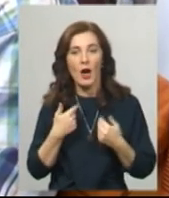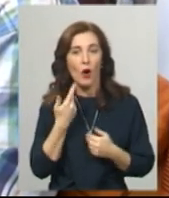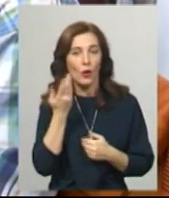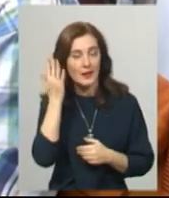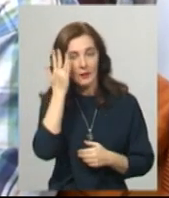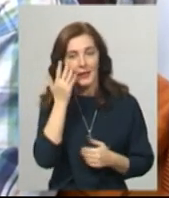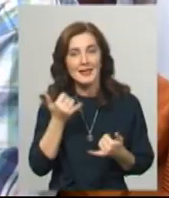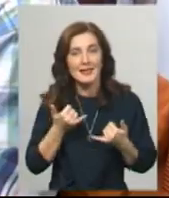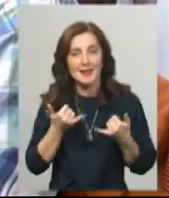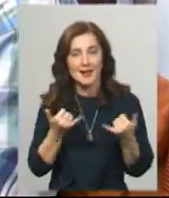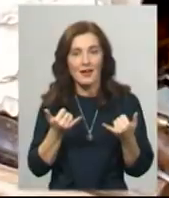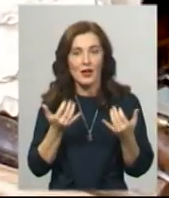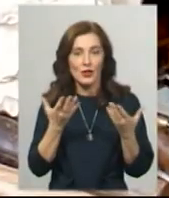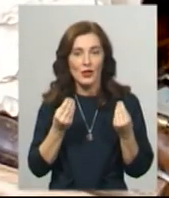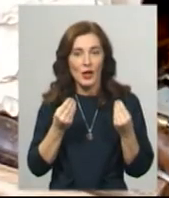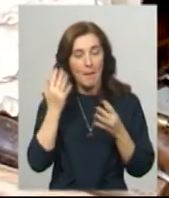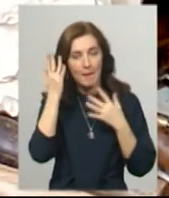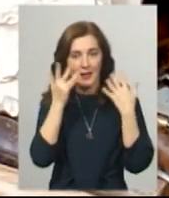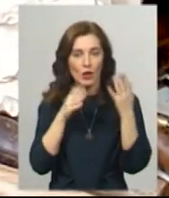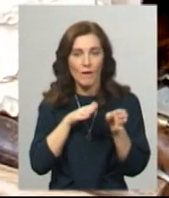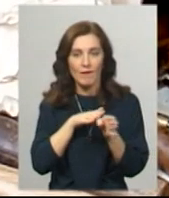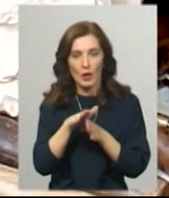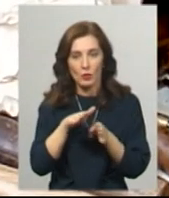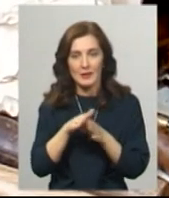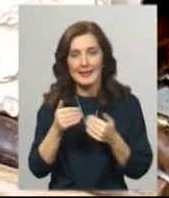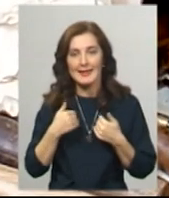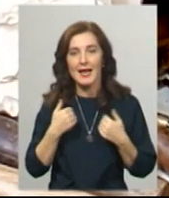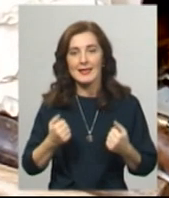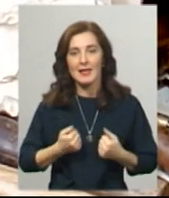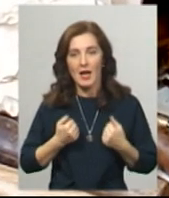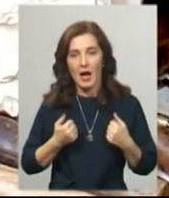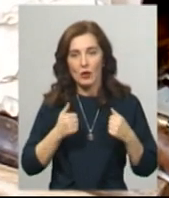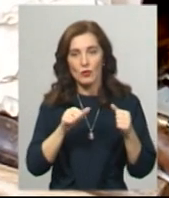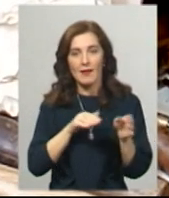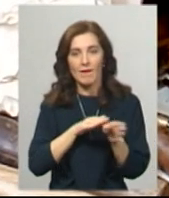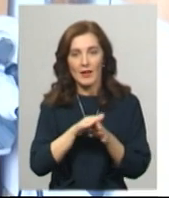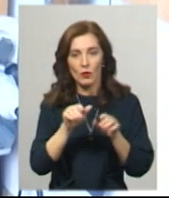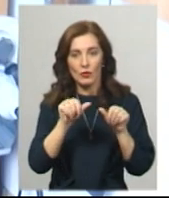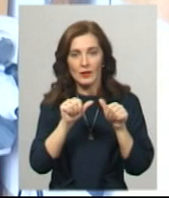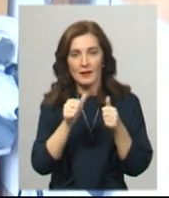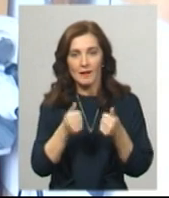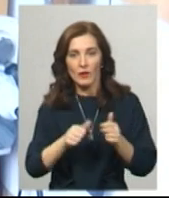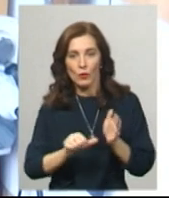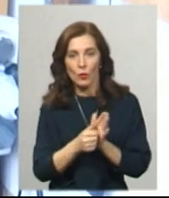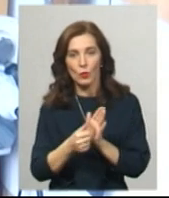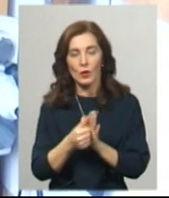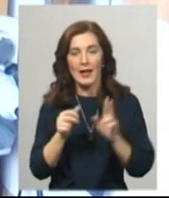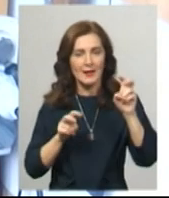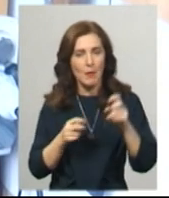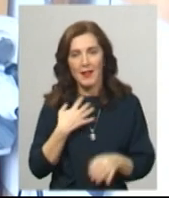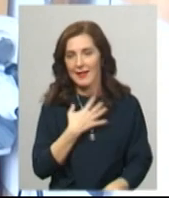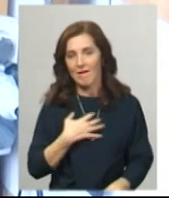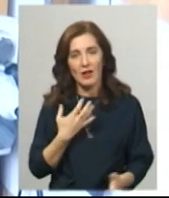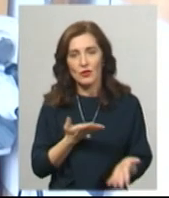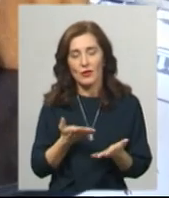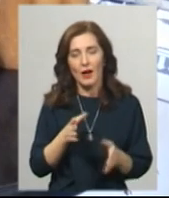намріяв, зараз мрію ще зробити. Я їх стараюсь зробити і... Тема не важна, яка. Буває